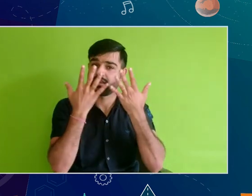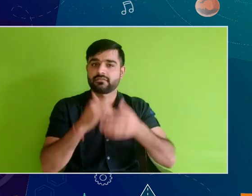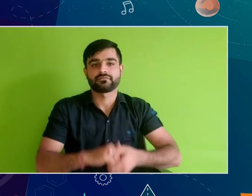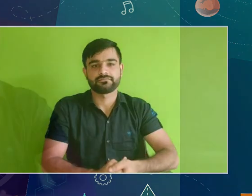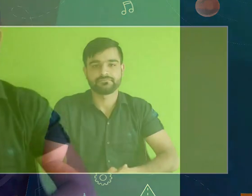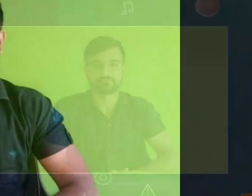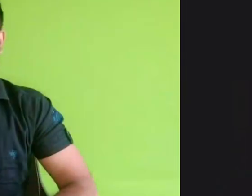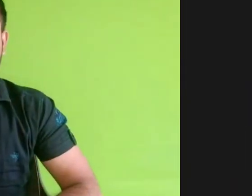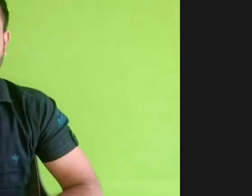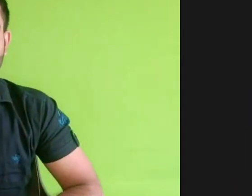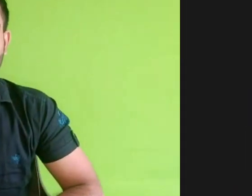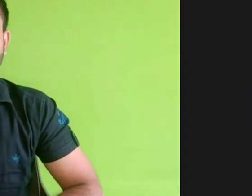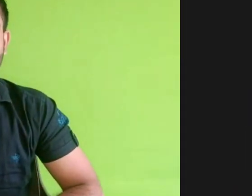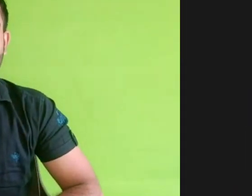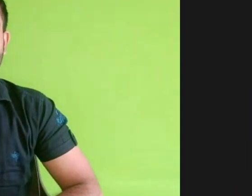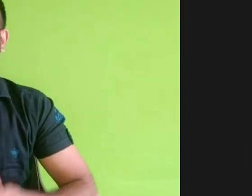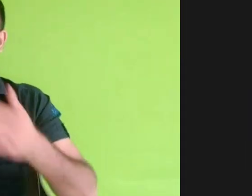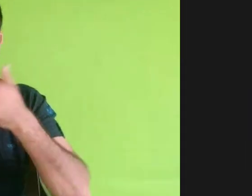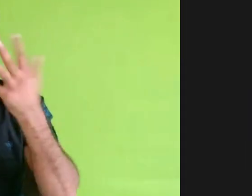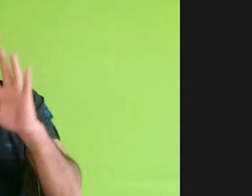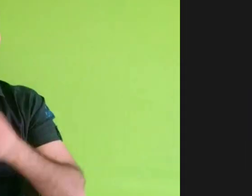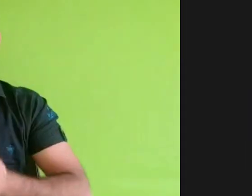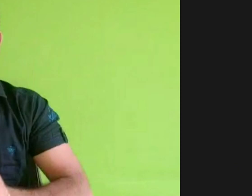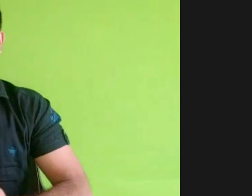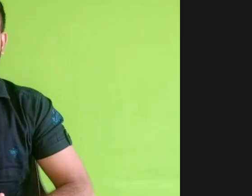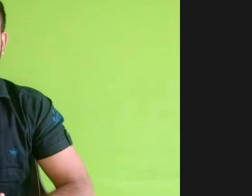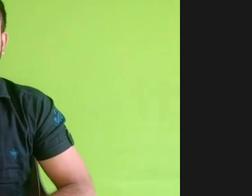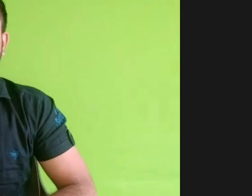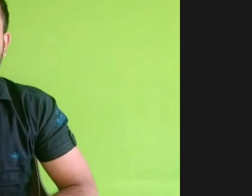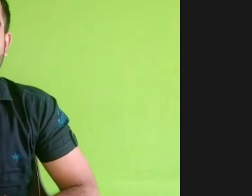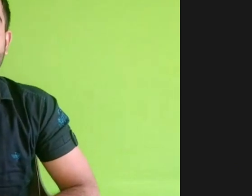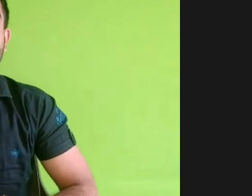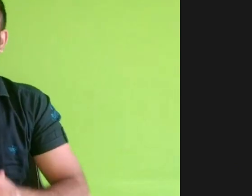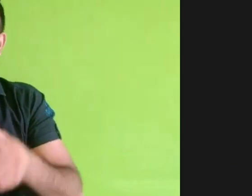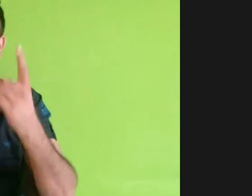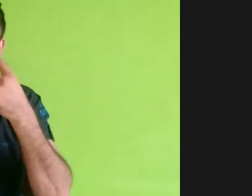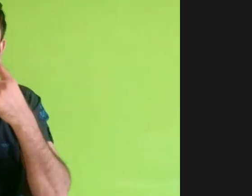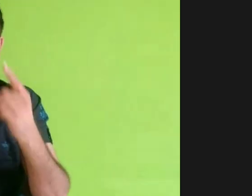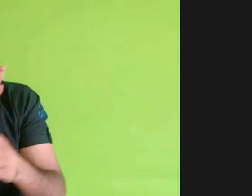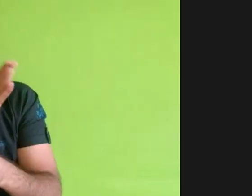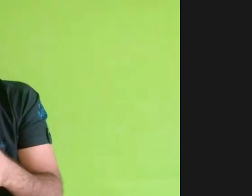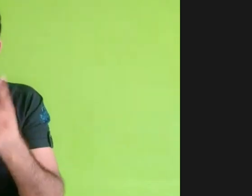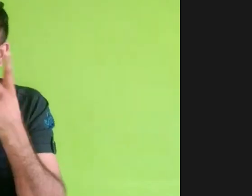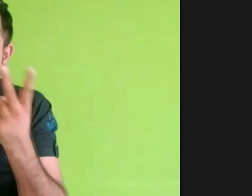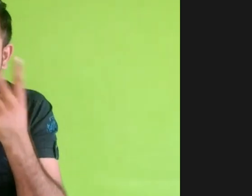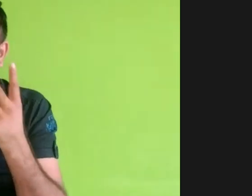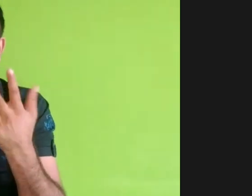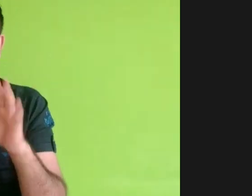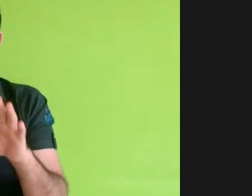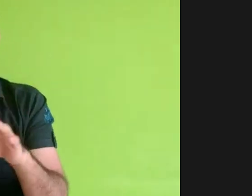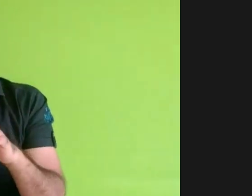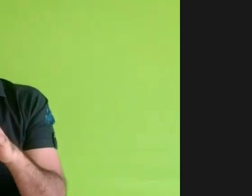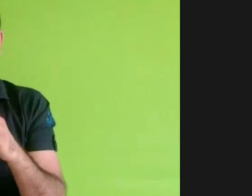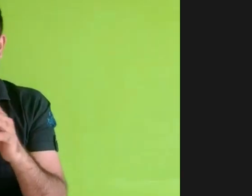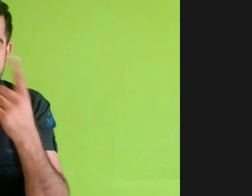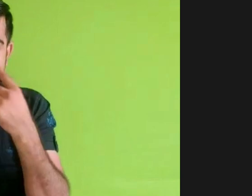or grant, whatever you say. All right. Second thing is survey. देखा था आपने राजा को किस तरीके से सर्वे हुआ था,